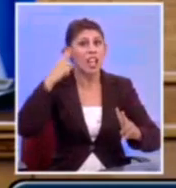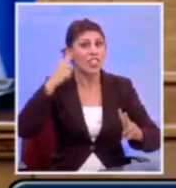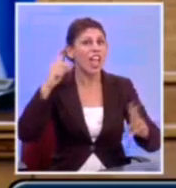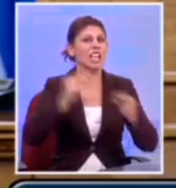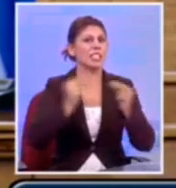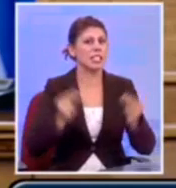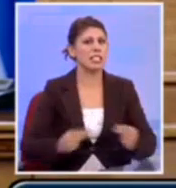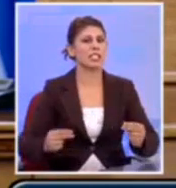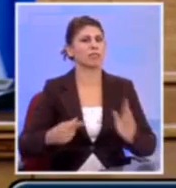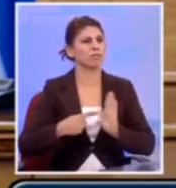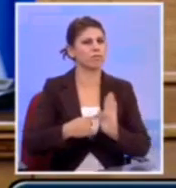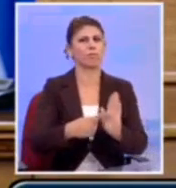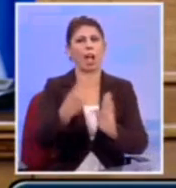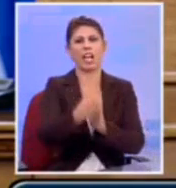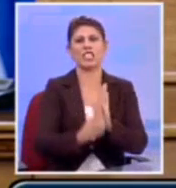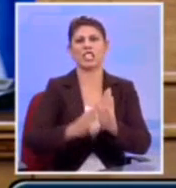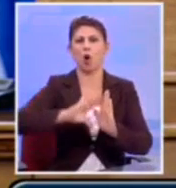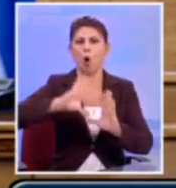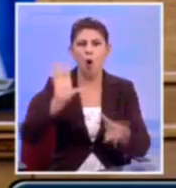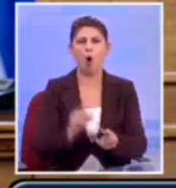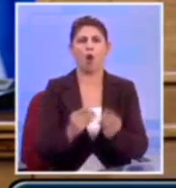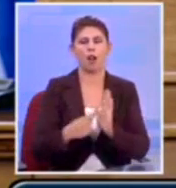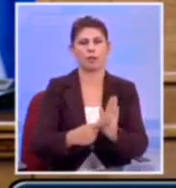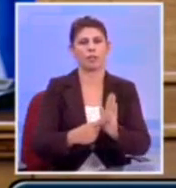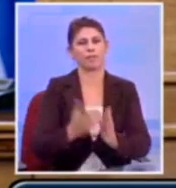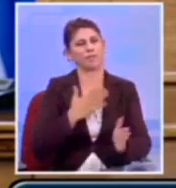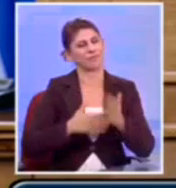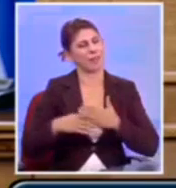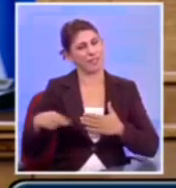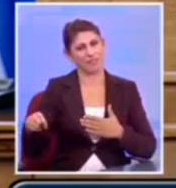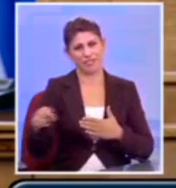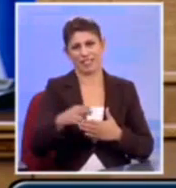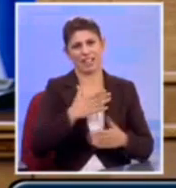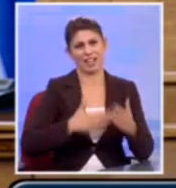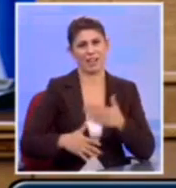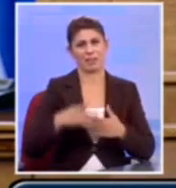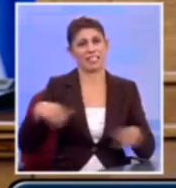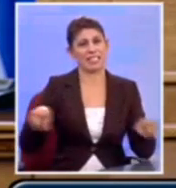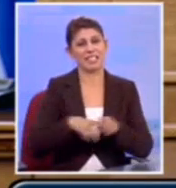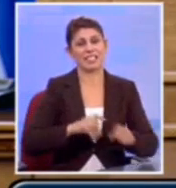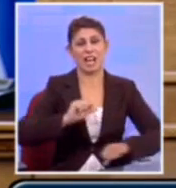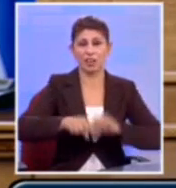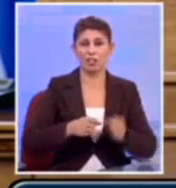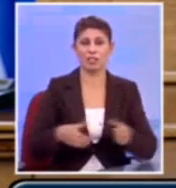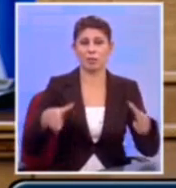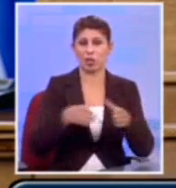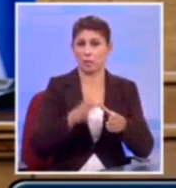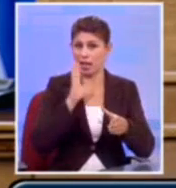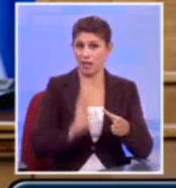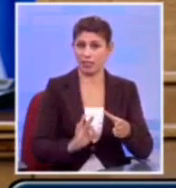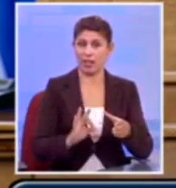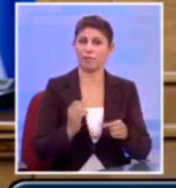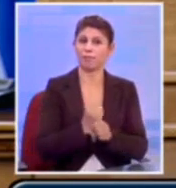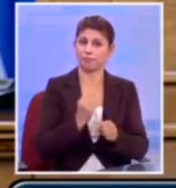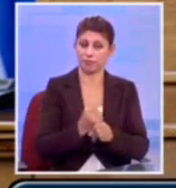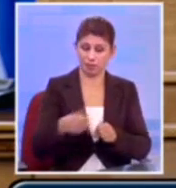και προτάγματα και αξίες. Αγαπητοί φίλοι και φίλες, αγαπητοί συναγωνιστές της Επιτροπής Αλήθειας, η εργασία